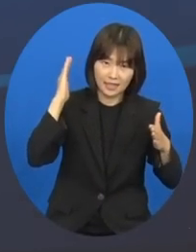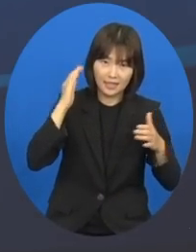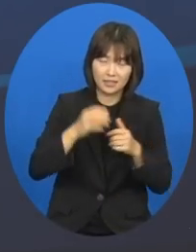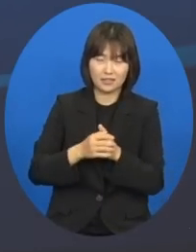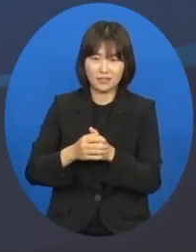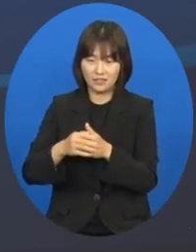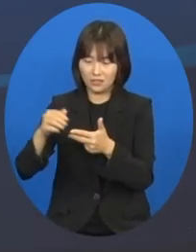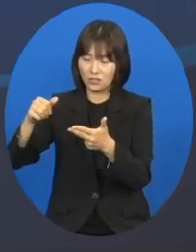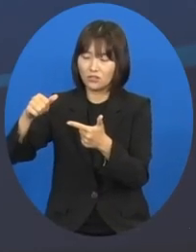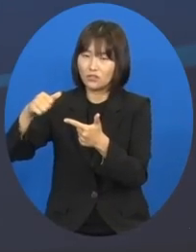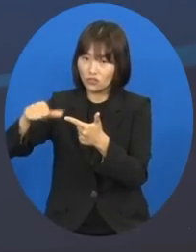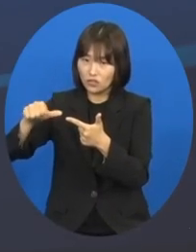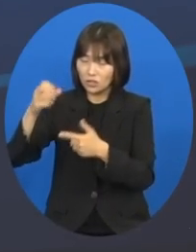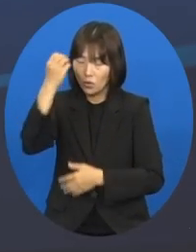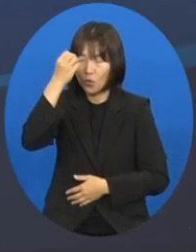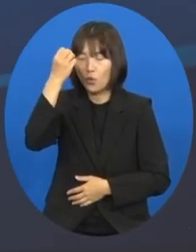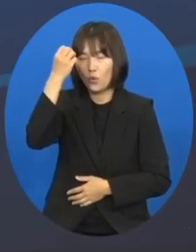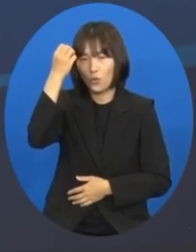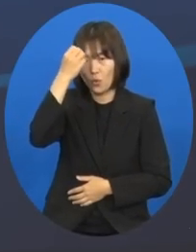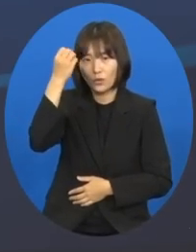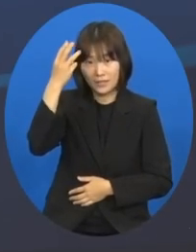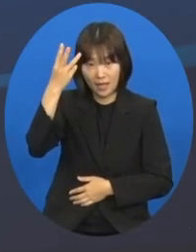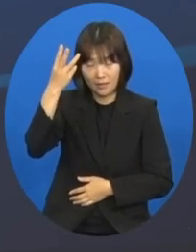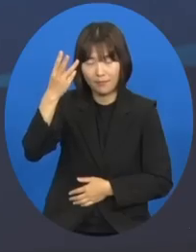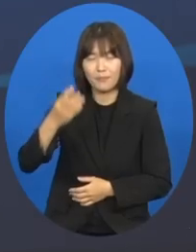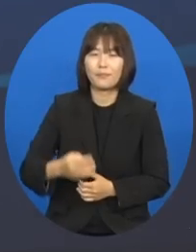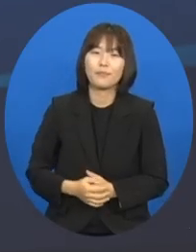되기 때문에 나이가 꽤 들었는데요 아이가